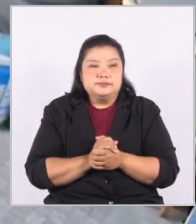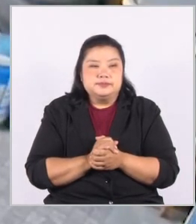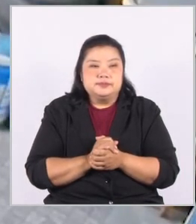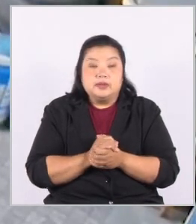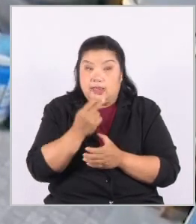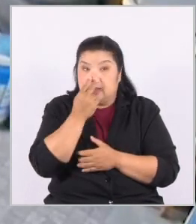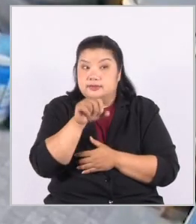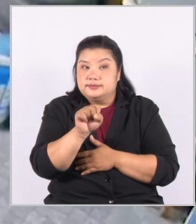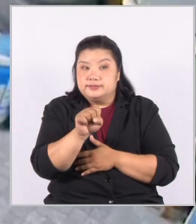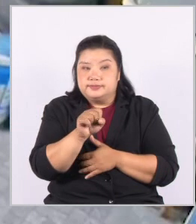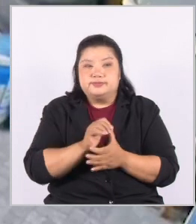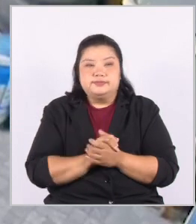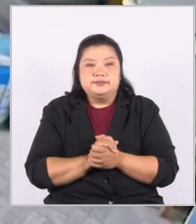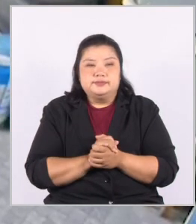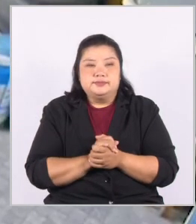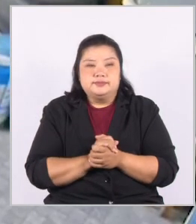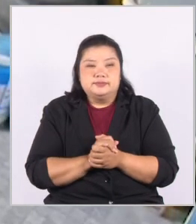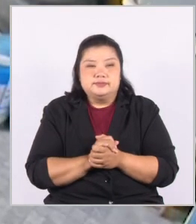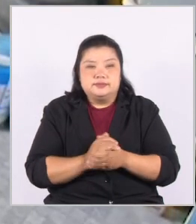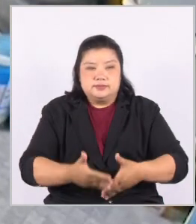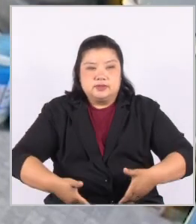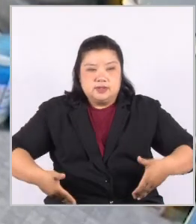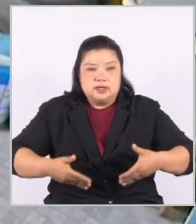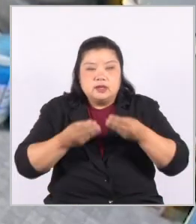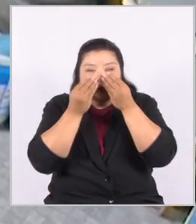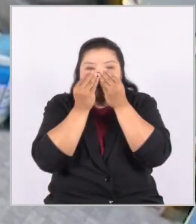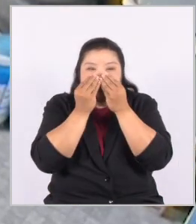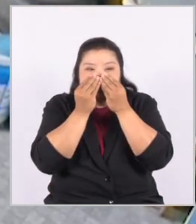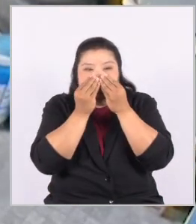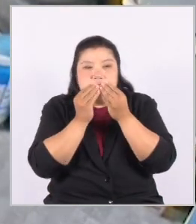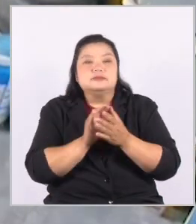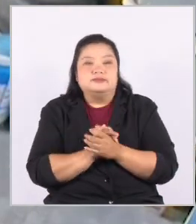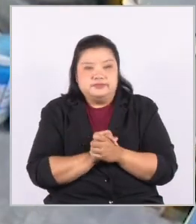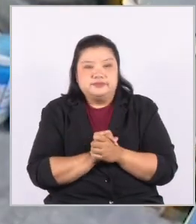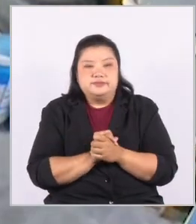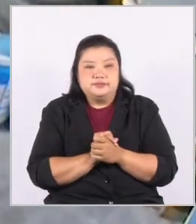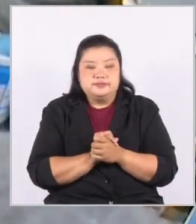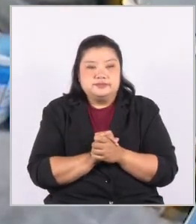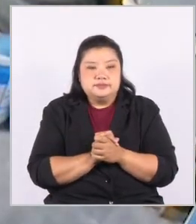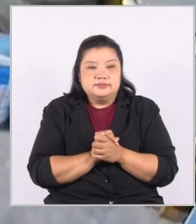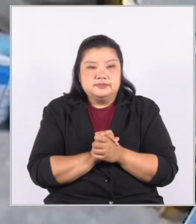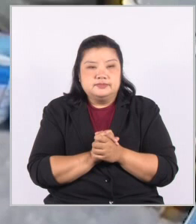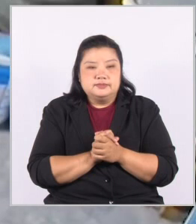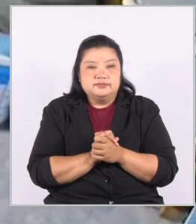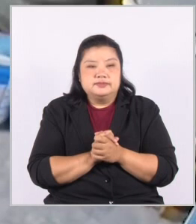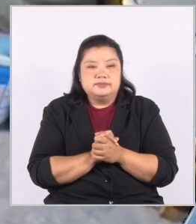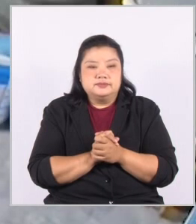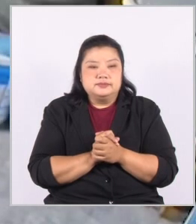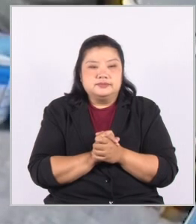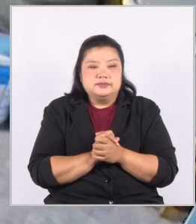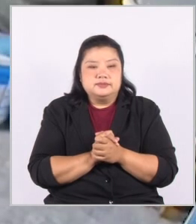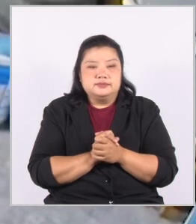วเห็นไหมคะดมฟืด ชื่นใจนะ หอมชื่นใจมาดามหอมชื่นใจเสร็จแล้ว